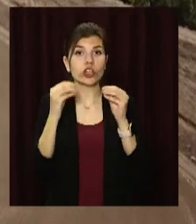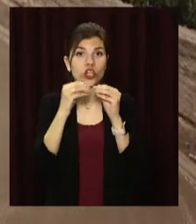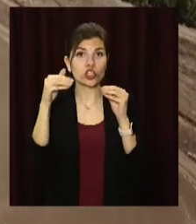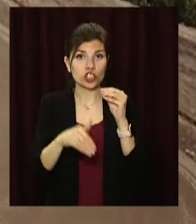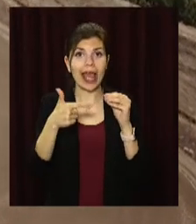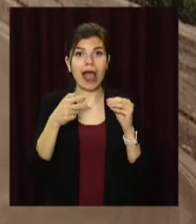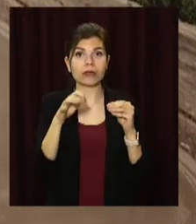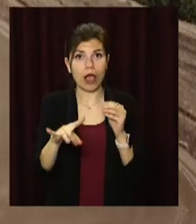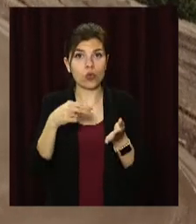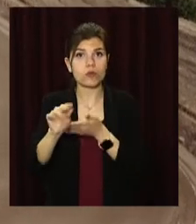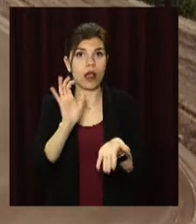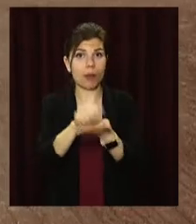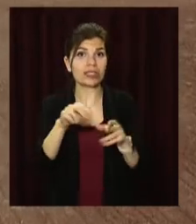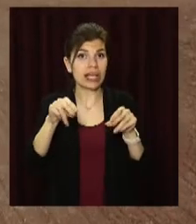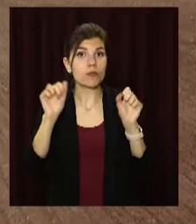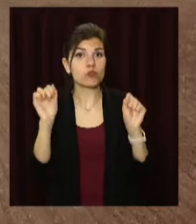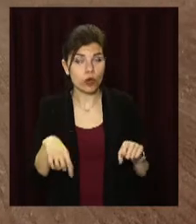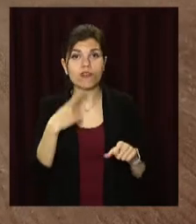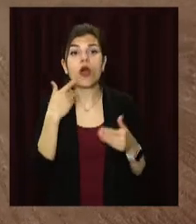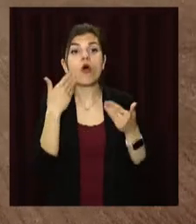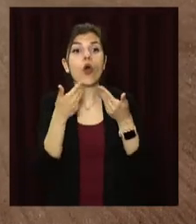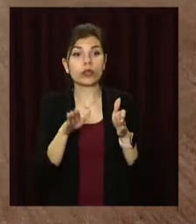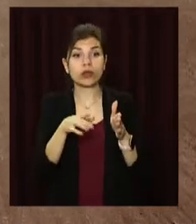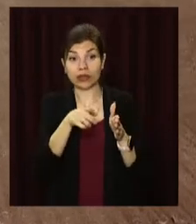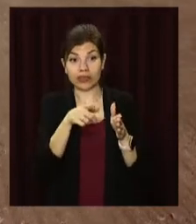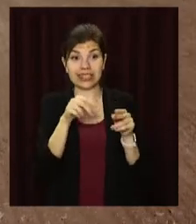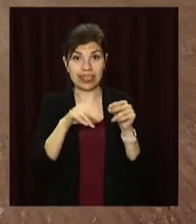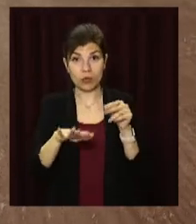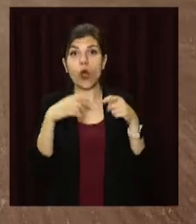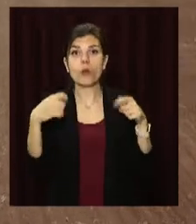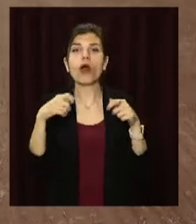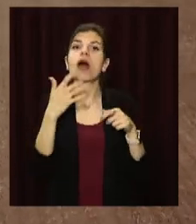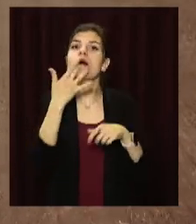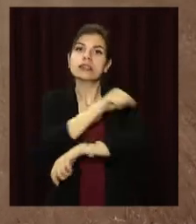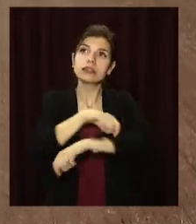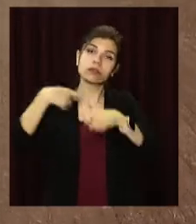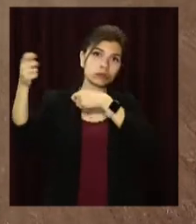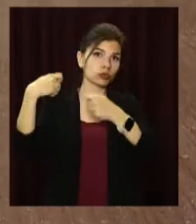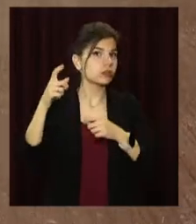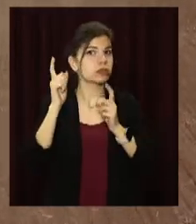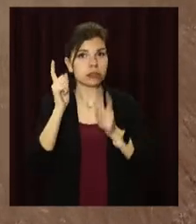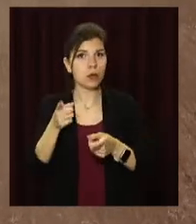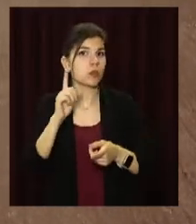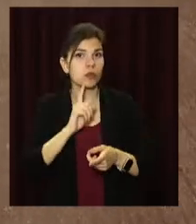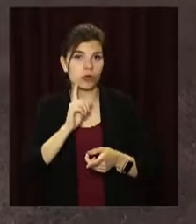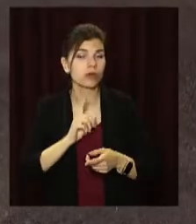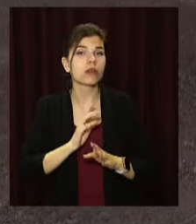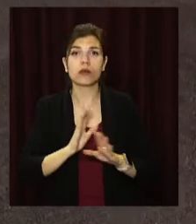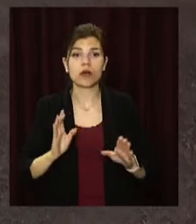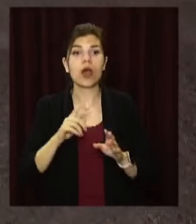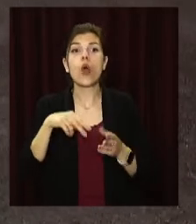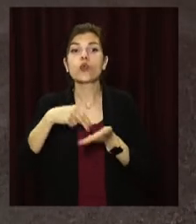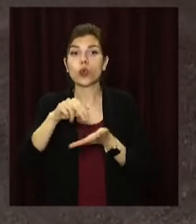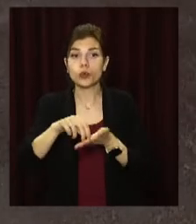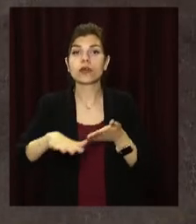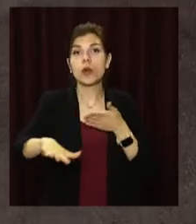тисяч гектарів. При відкритті ринку землі заборонять продавати землі іноземцям до рішення референдуму, купувати